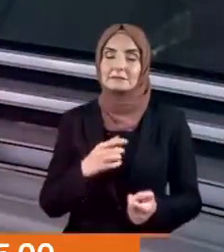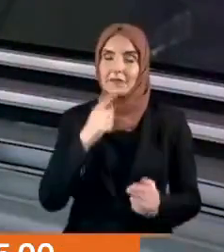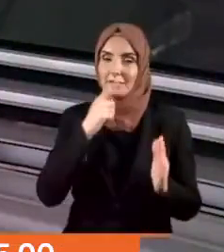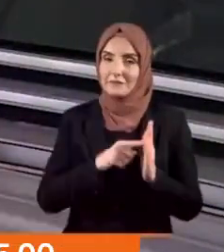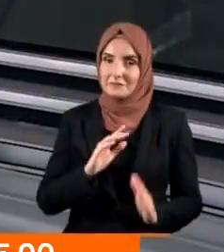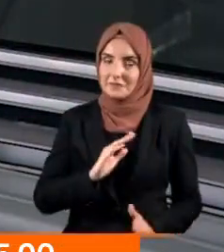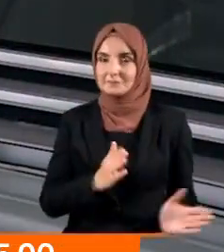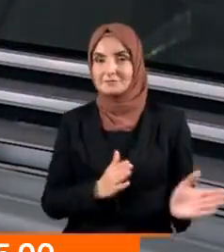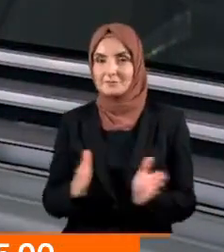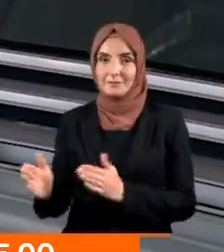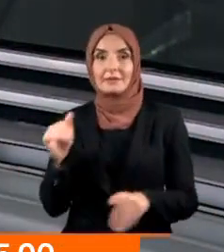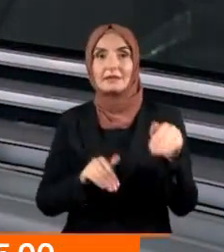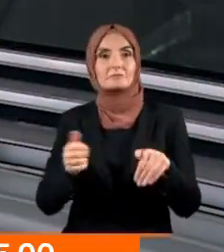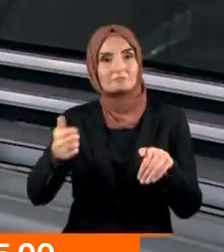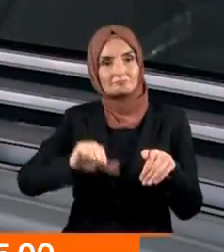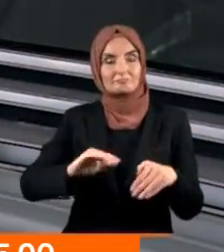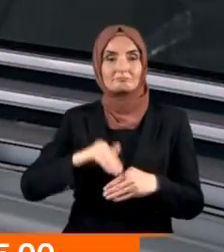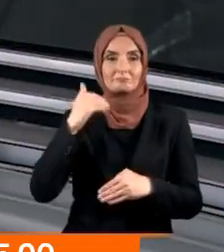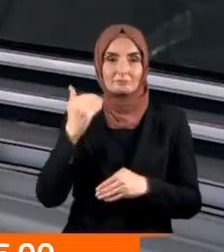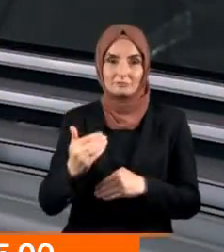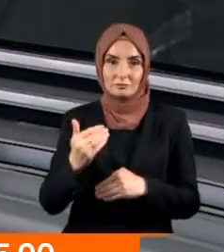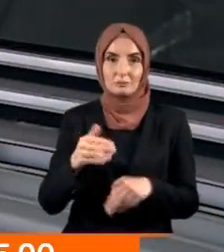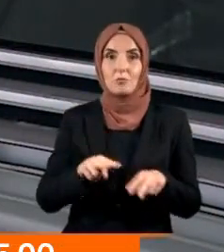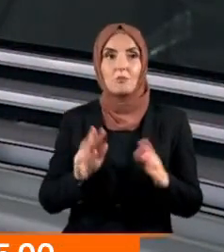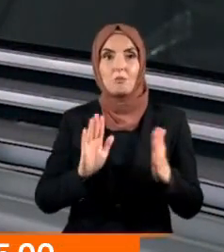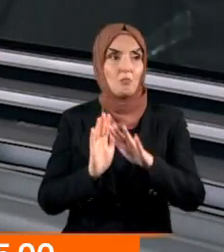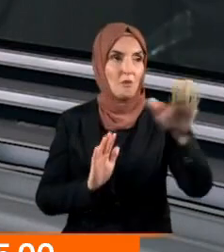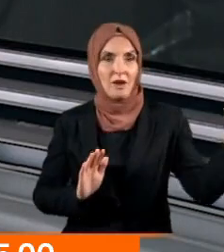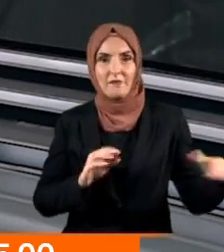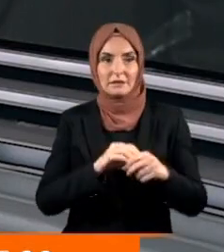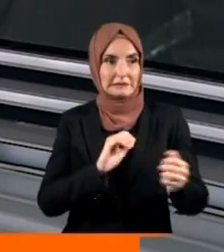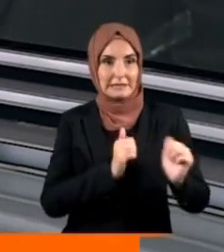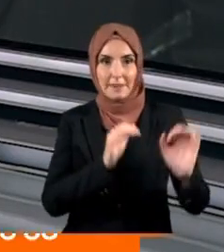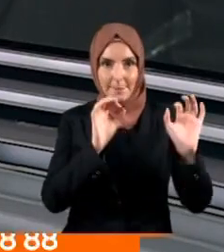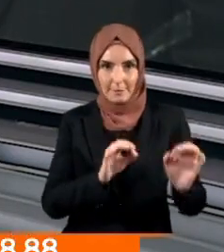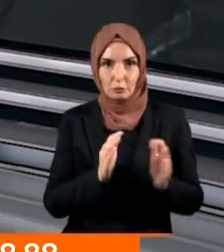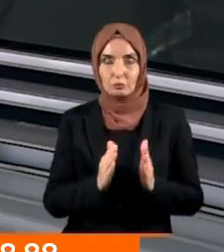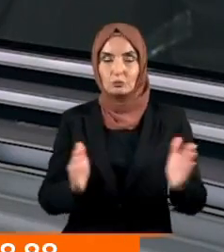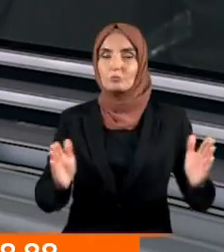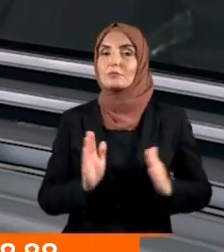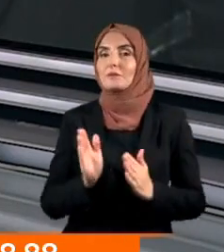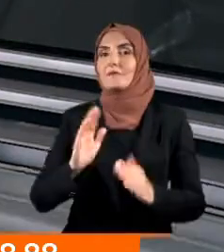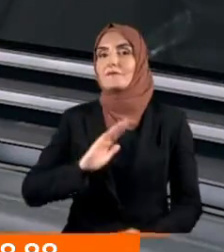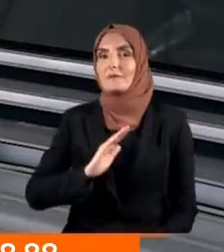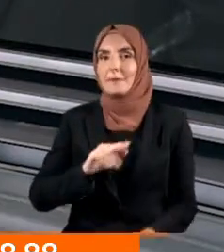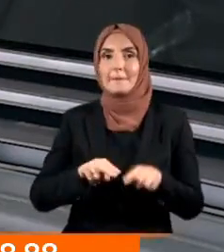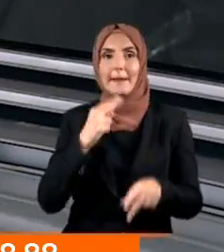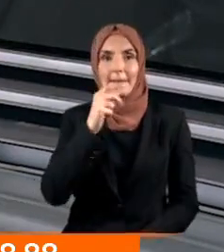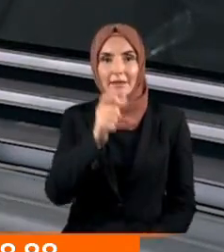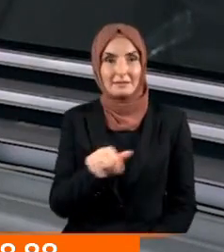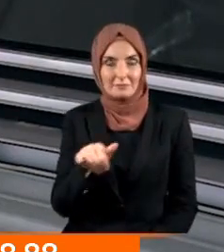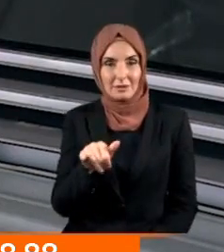Seçim mağlubiyeti sonrasında muhalefet bloğunda başlayan kriz büyüyerek devam ediyor. Meral Akşener'e en yakın isim İyi Partili Lütfü Türkkan